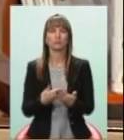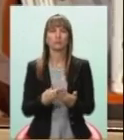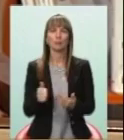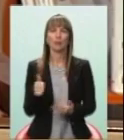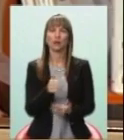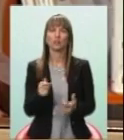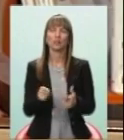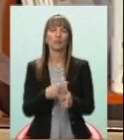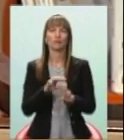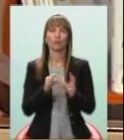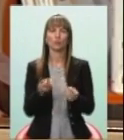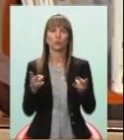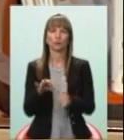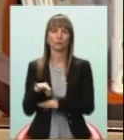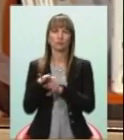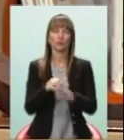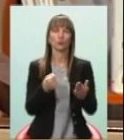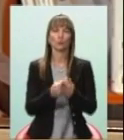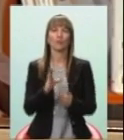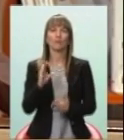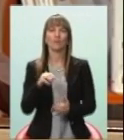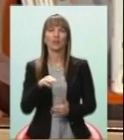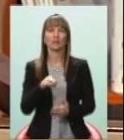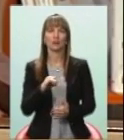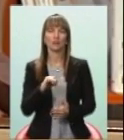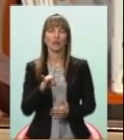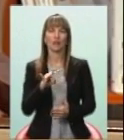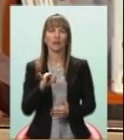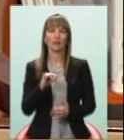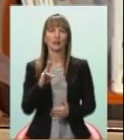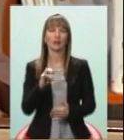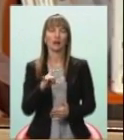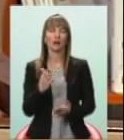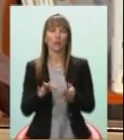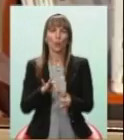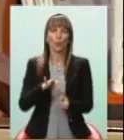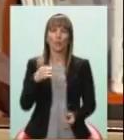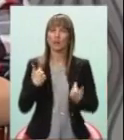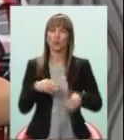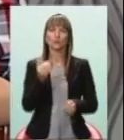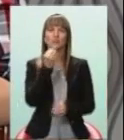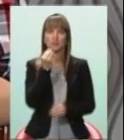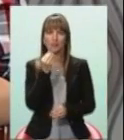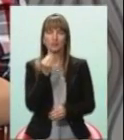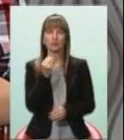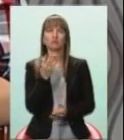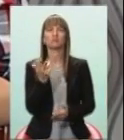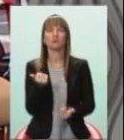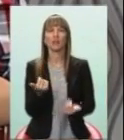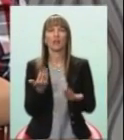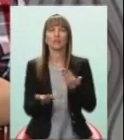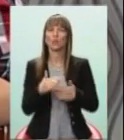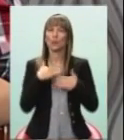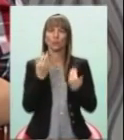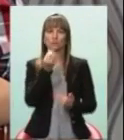і взагалі треба її відводити до ветеринара. Якщо вона сильно худає, не хоче їсти. Так, зникає апетит, також